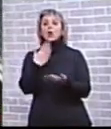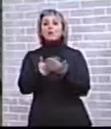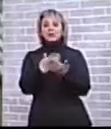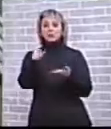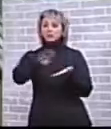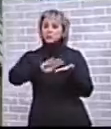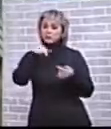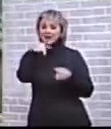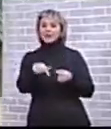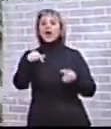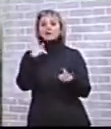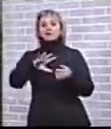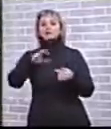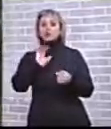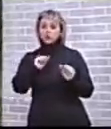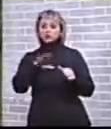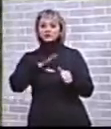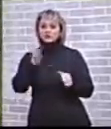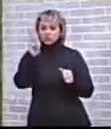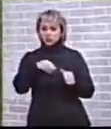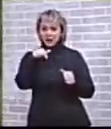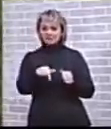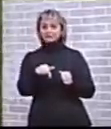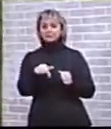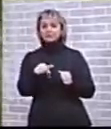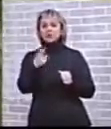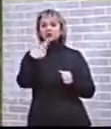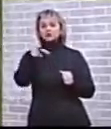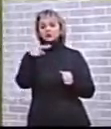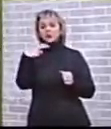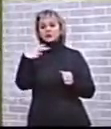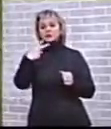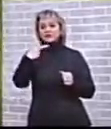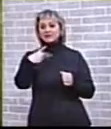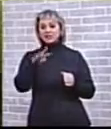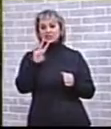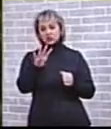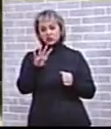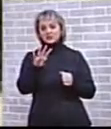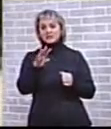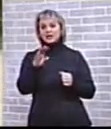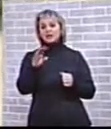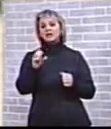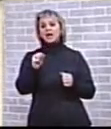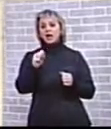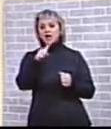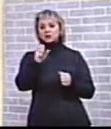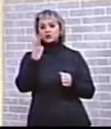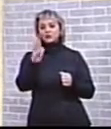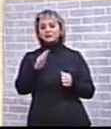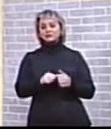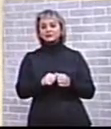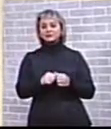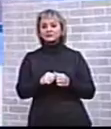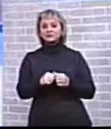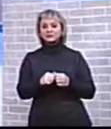порекомендуют их устранить, а в противном случае может дойти до штрафа. Мария Филинкова, Екатерина Лободина, Юрий Бабенко, Дон-24, Азов.